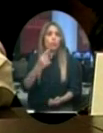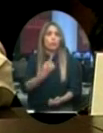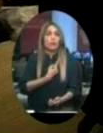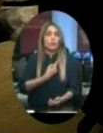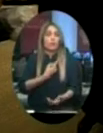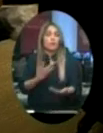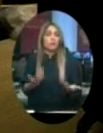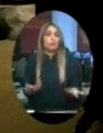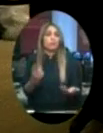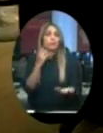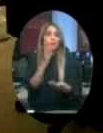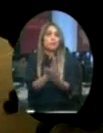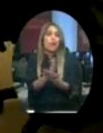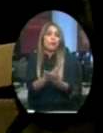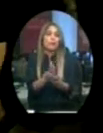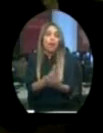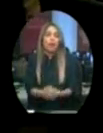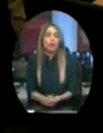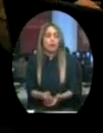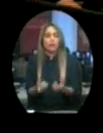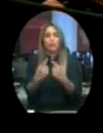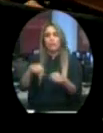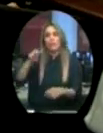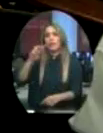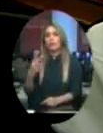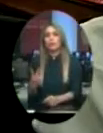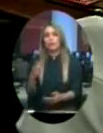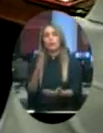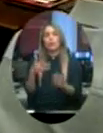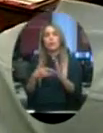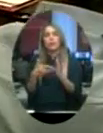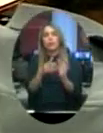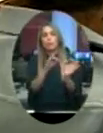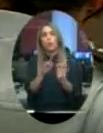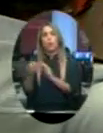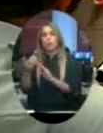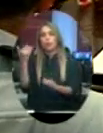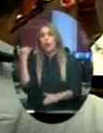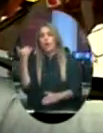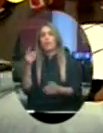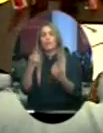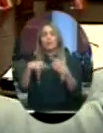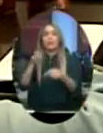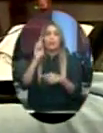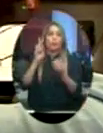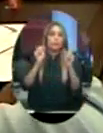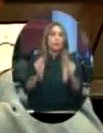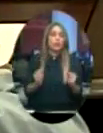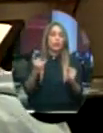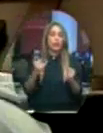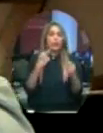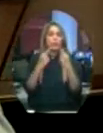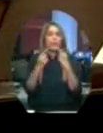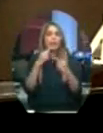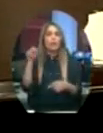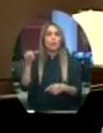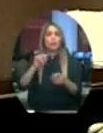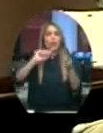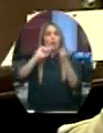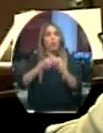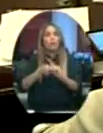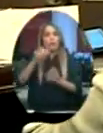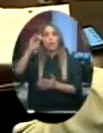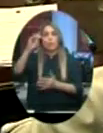לא לעניין. ועדת המשנה לבחינת מוכנות העורף של ועדת החוץ והביטחון דנה היום בנושא החלופות למכלי האמוניה